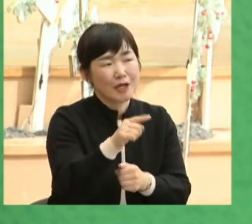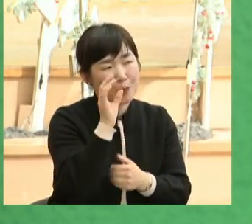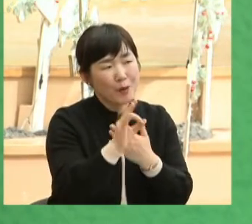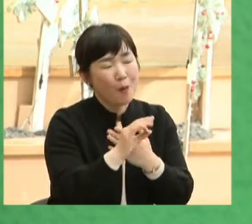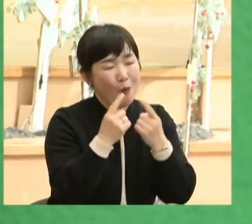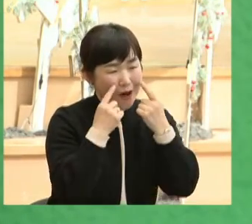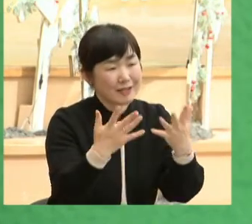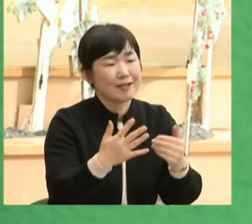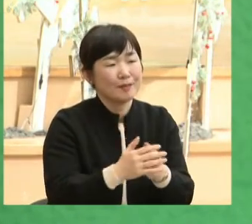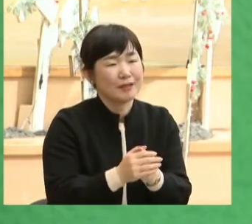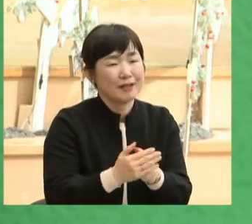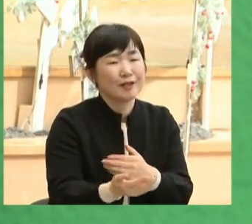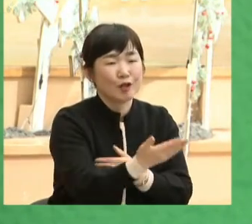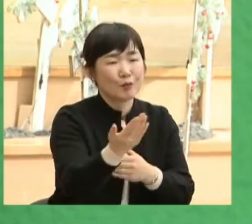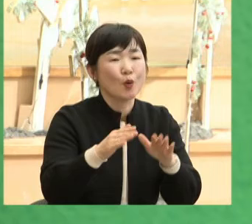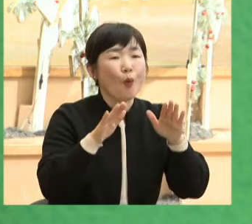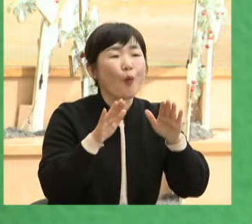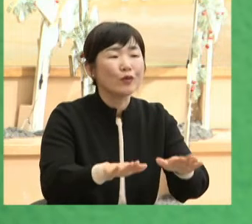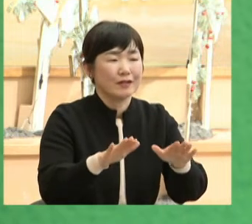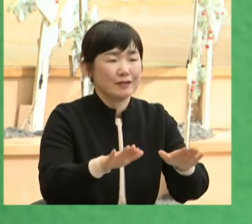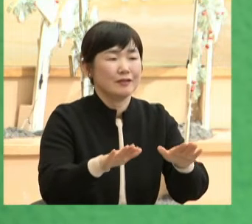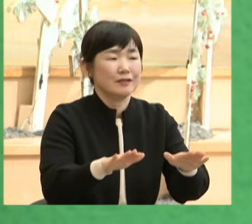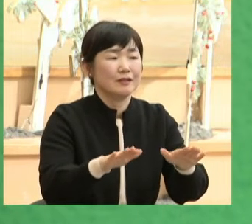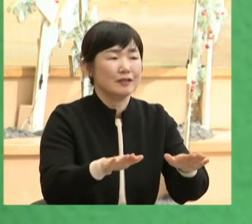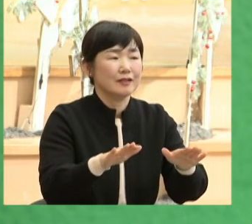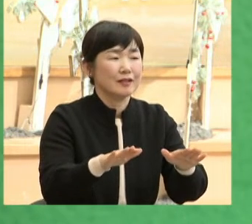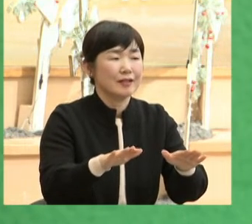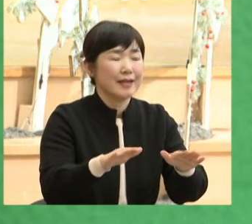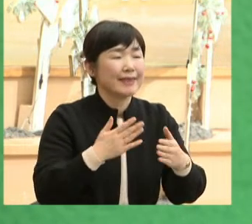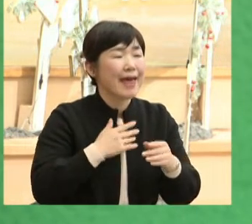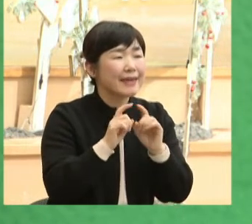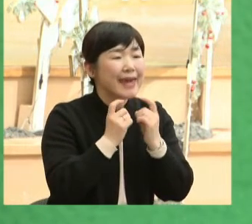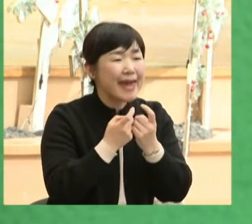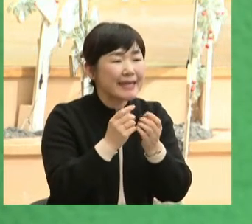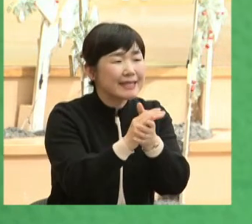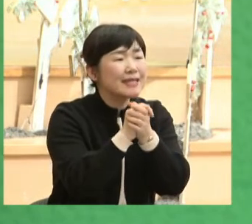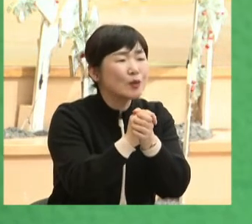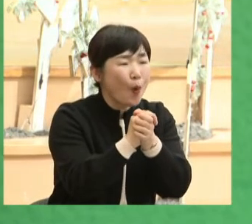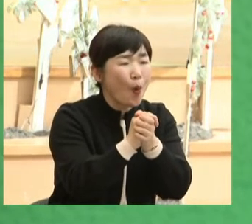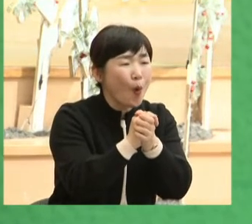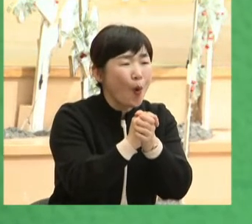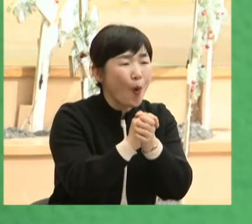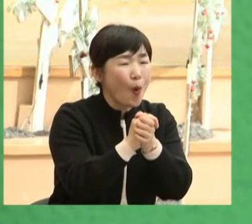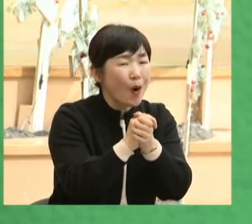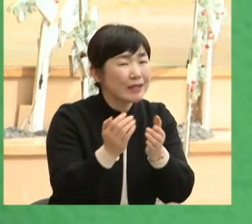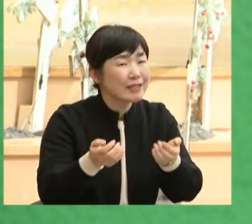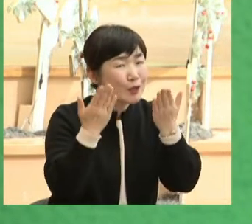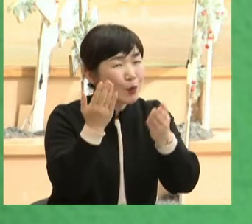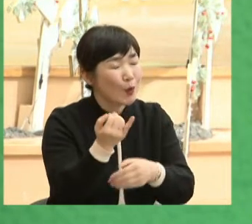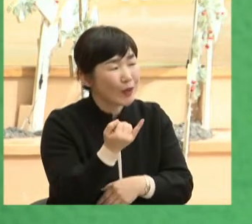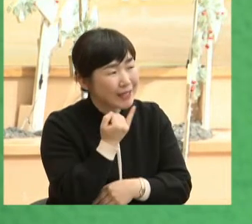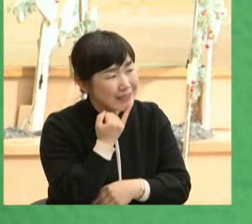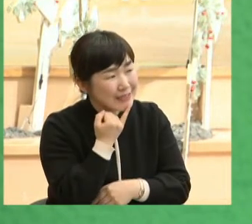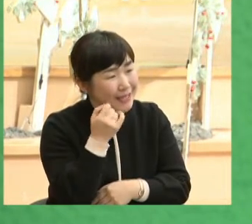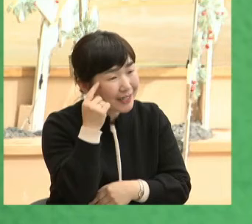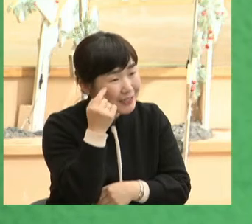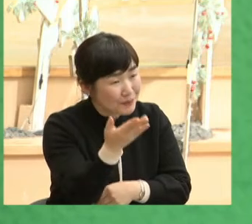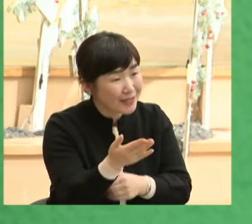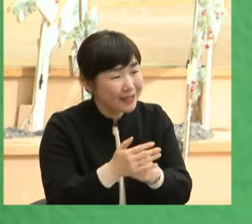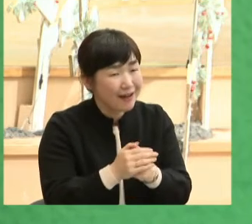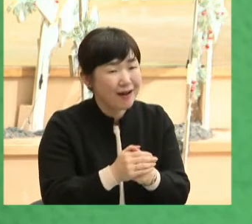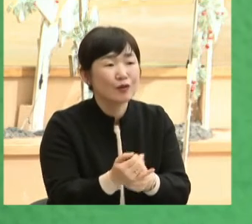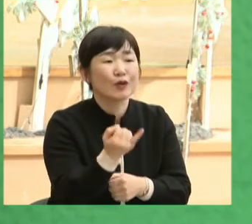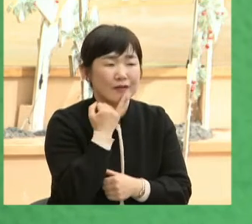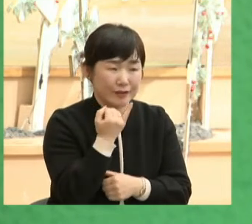여러분 오늘 개인적인 기도를 드려도 될까요 안 될까요 해